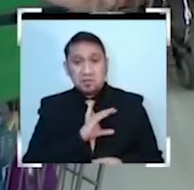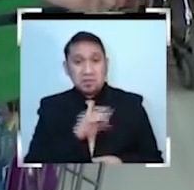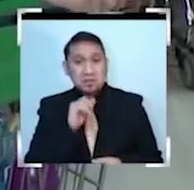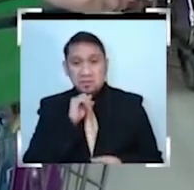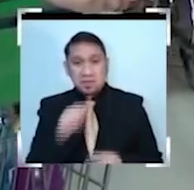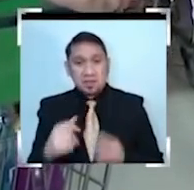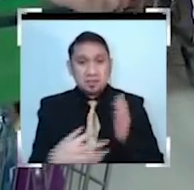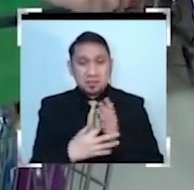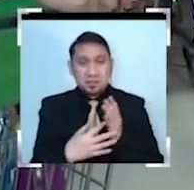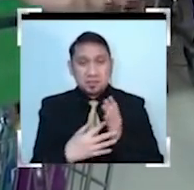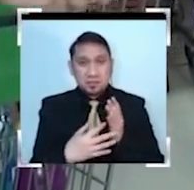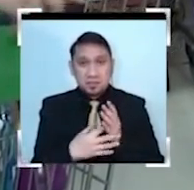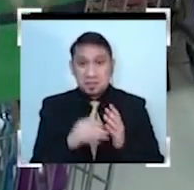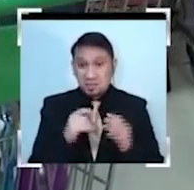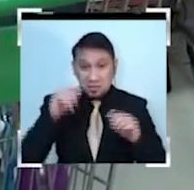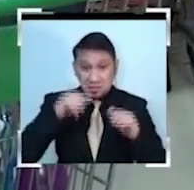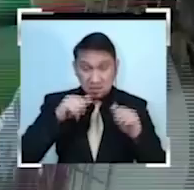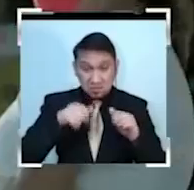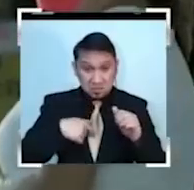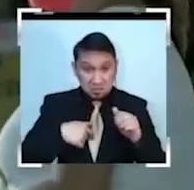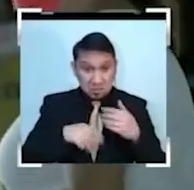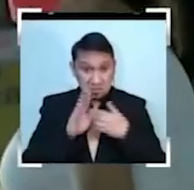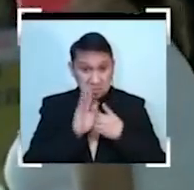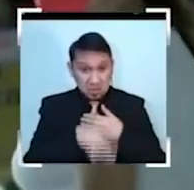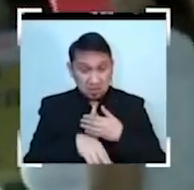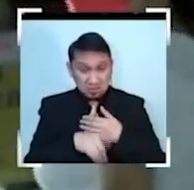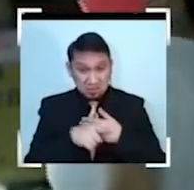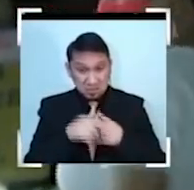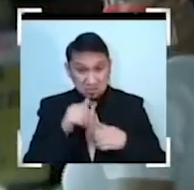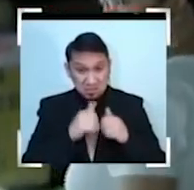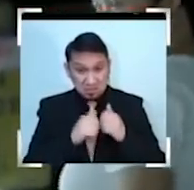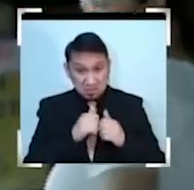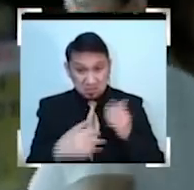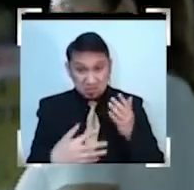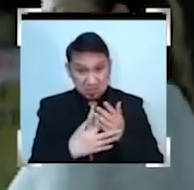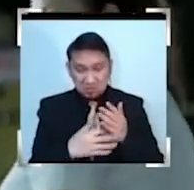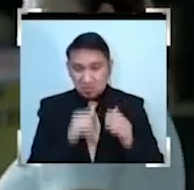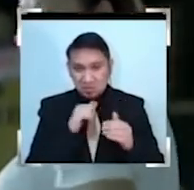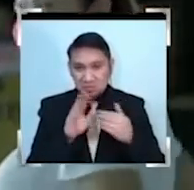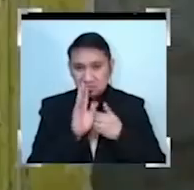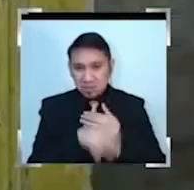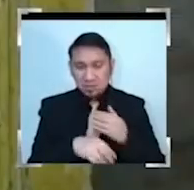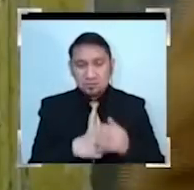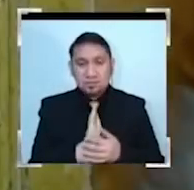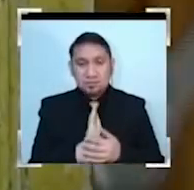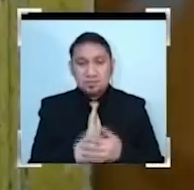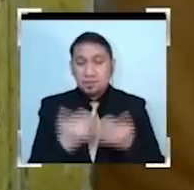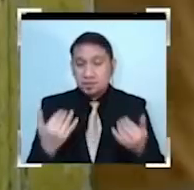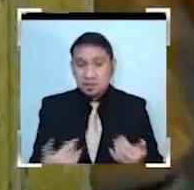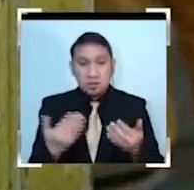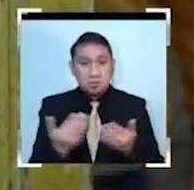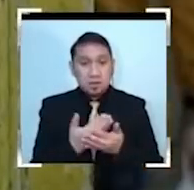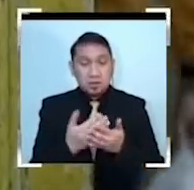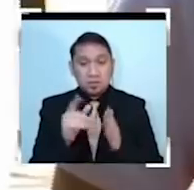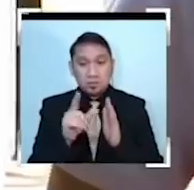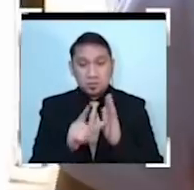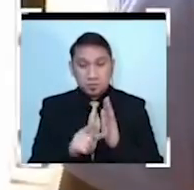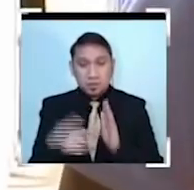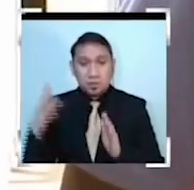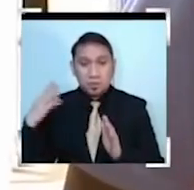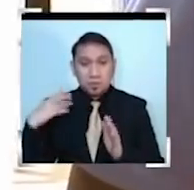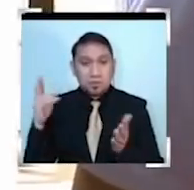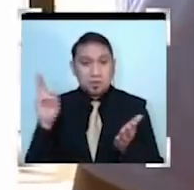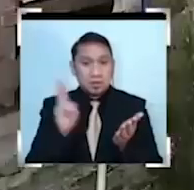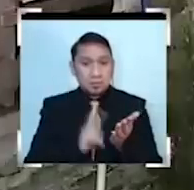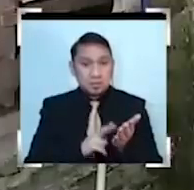binili mo, babalik ka ba siya sa establishment? Siyempre, hindi na. Ipapadala ang ratified version ng panukala sa palasyo para sa pirma ni Pangulong Duterte.